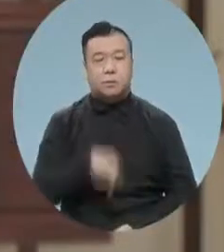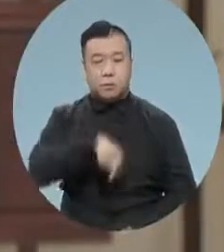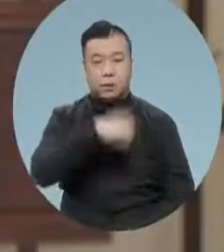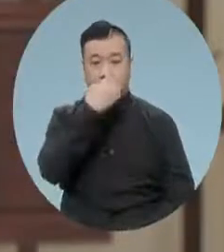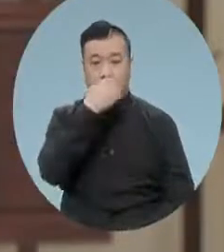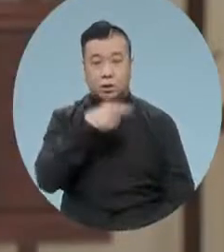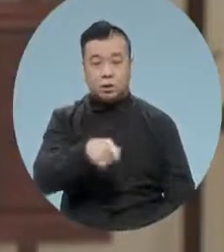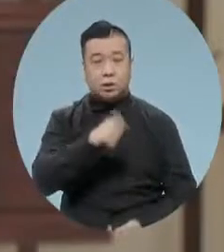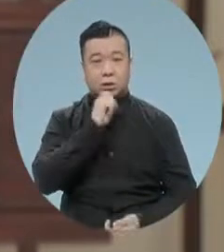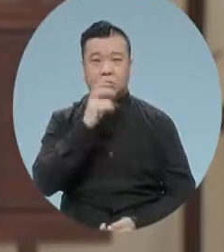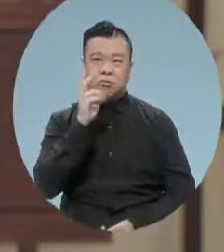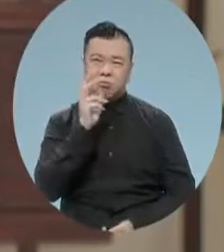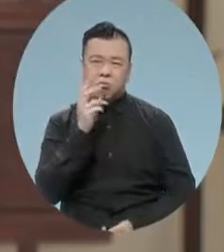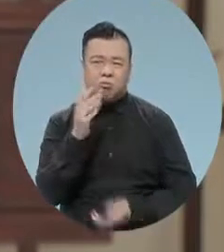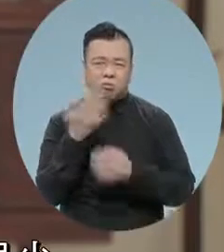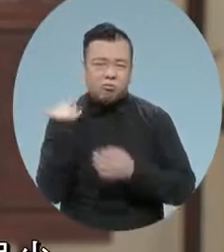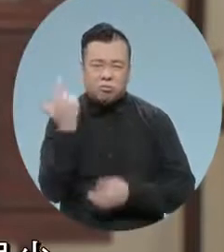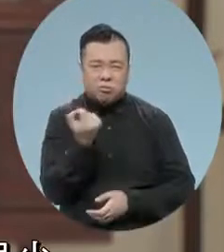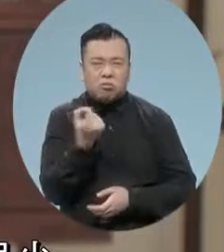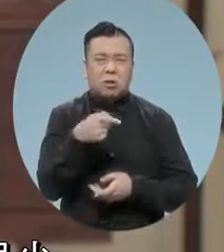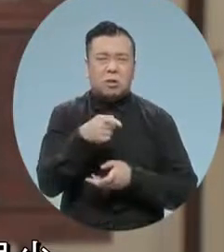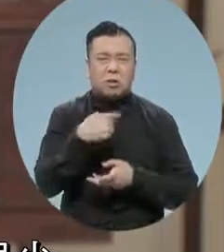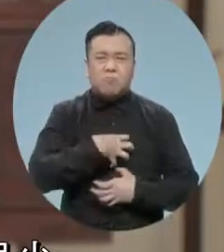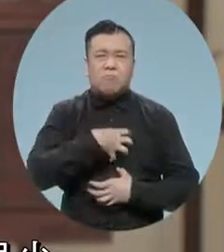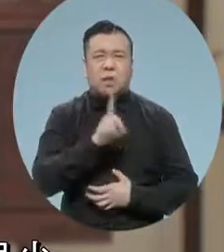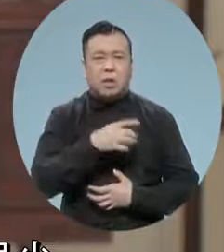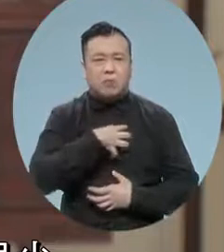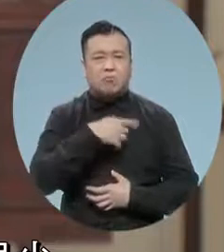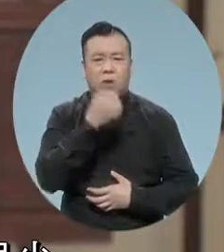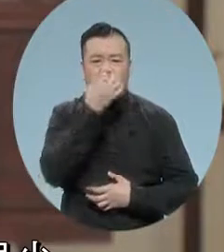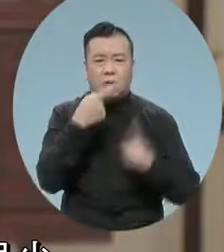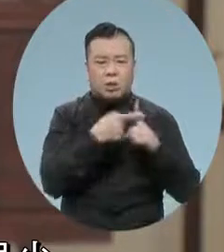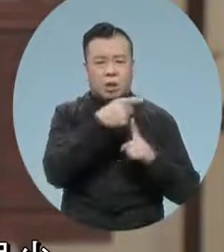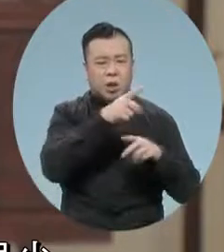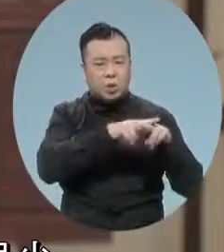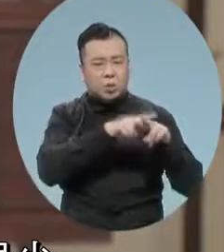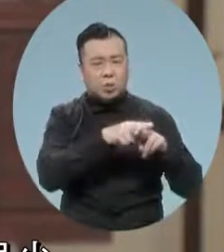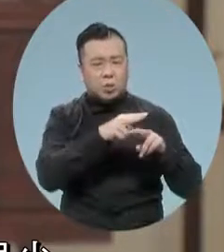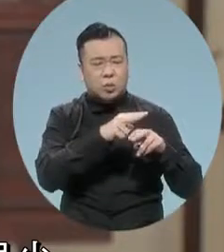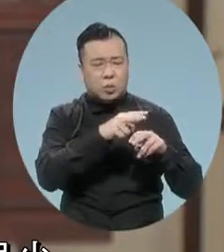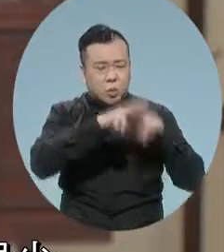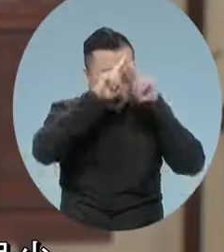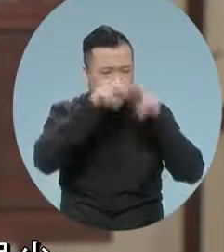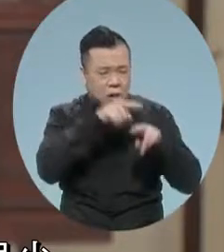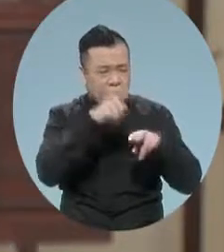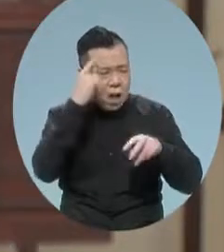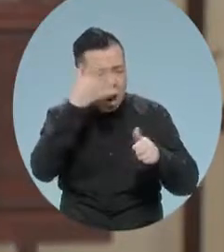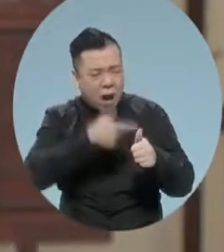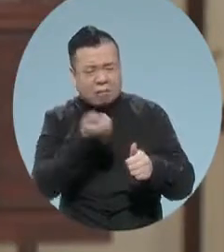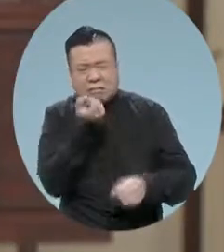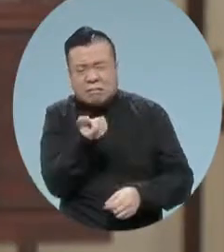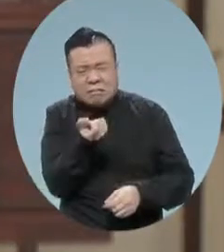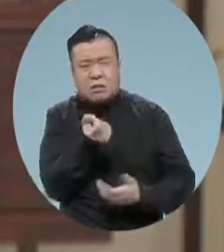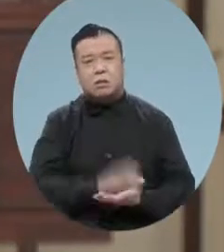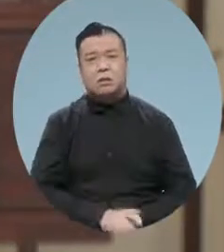香港这几十年呢，就感觉到我们香港人对中国共产党的了解呢很少，而且